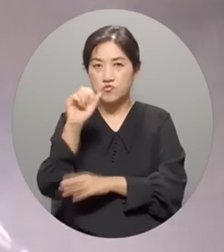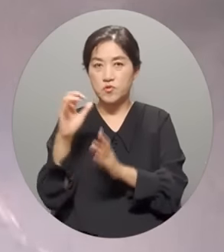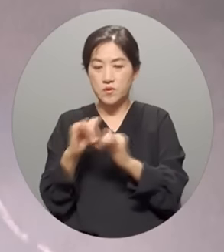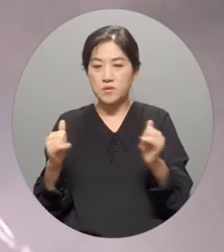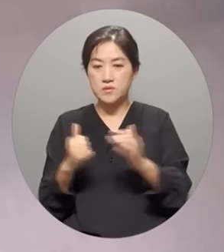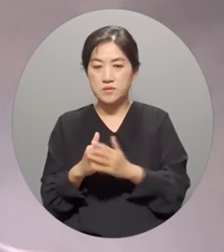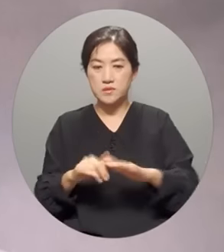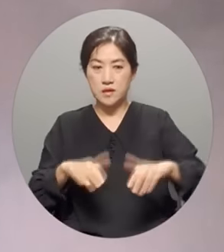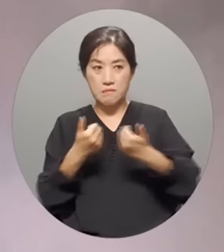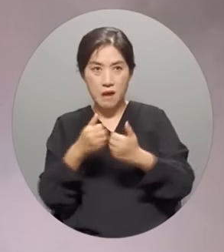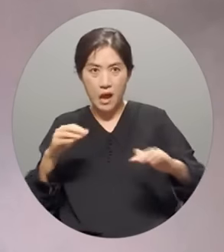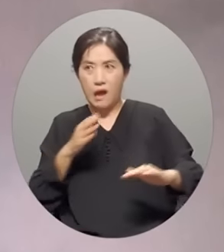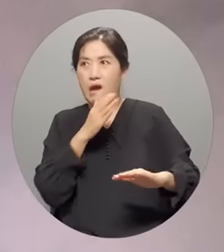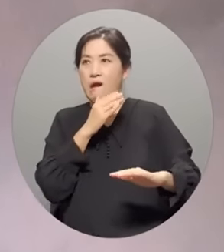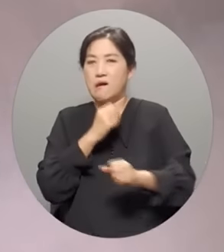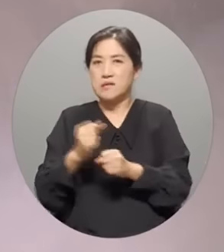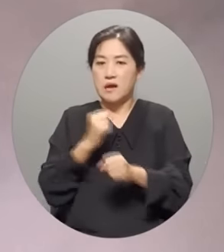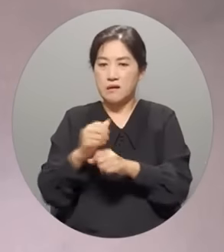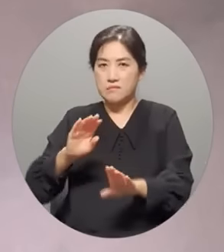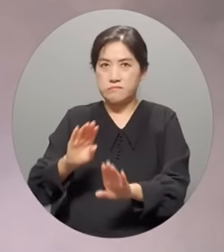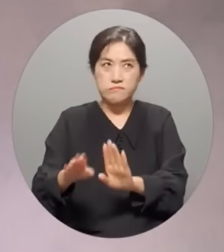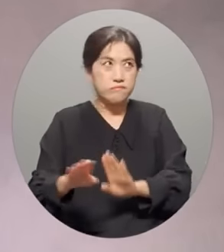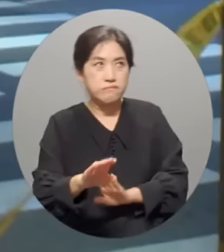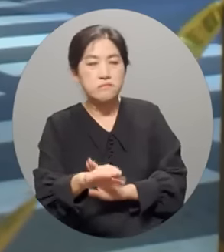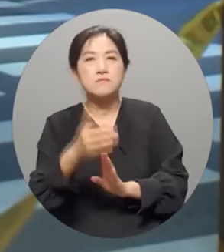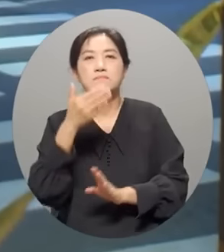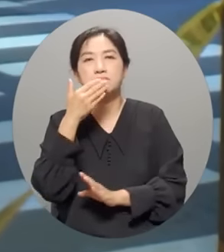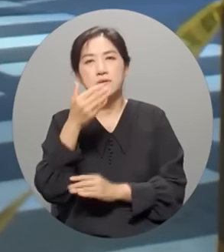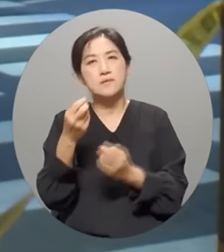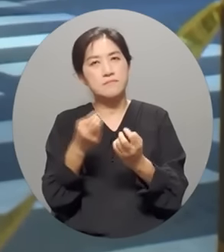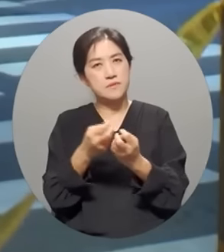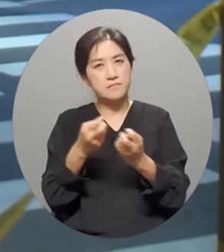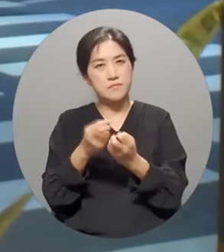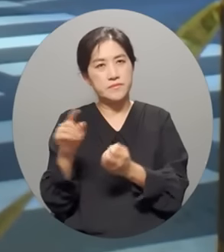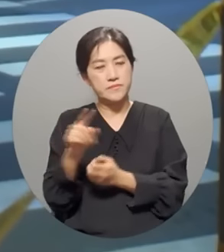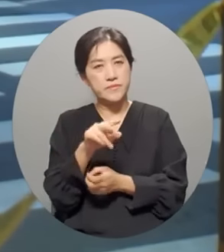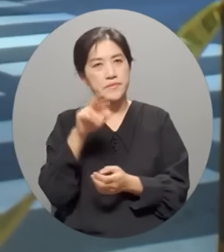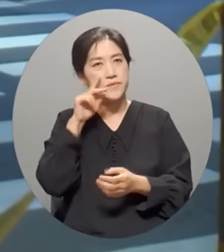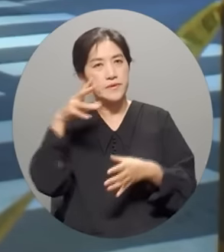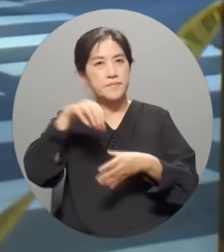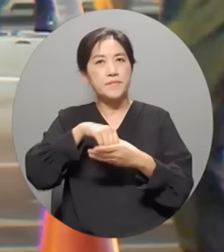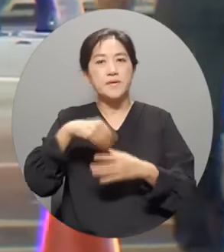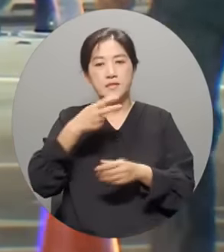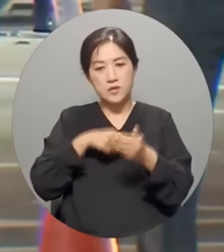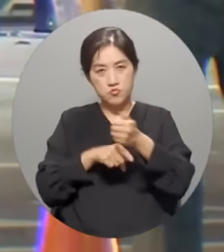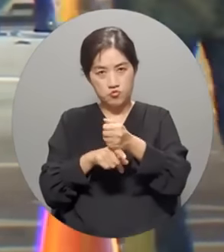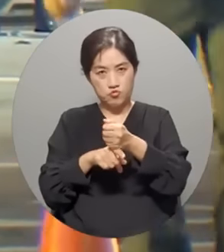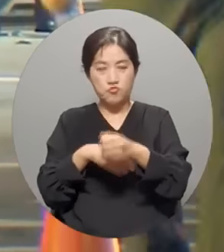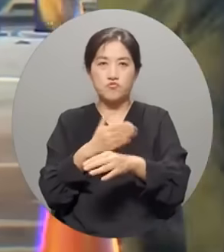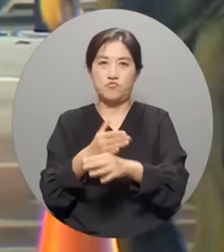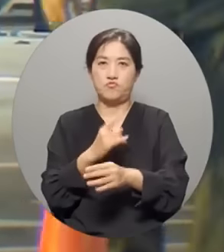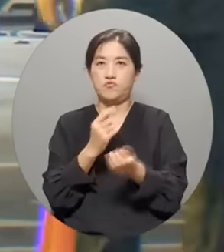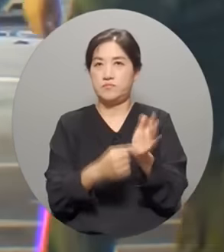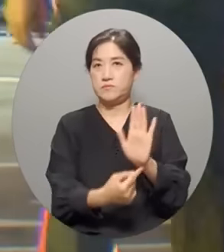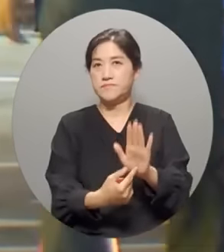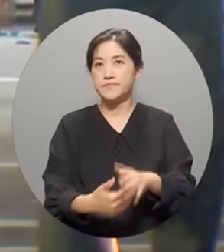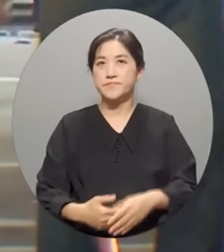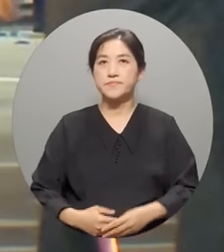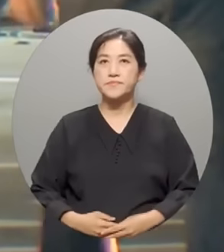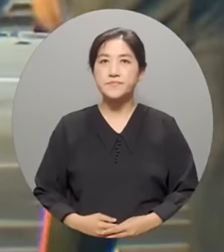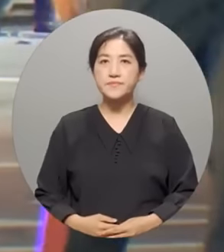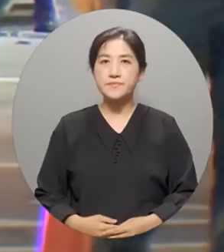역주행임을 인식한 뒤 당황해 가속 페달을 밟았을 가능성 등도 염두에 두고 수사하고 있다고 밝혔습니다. MBC 뉴스 재은유입니다.